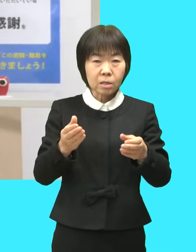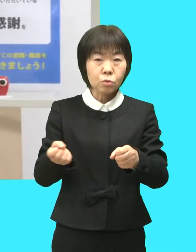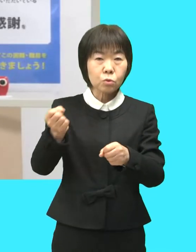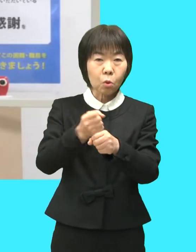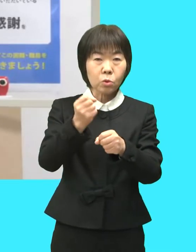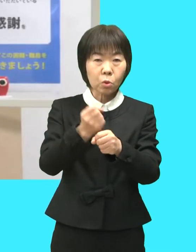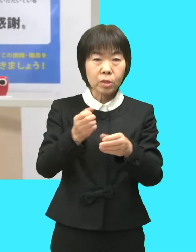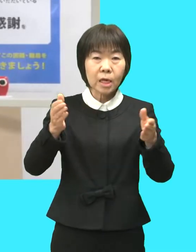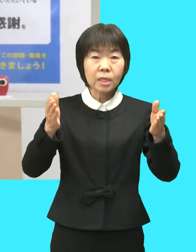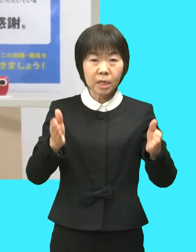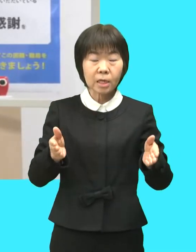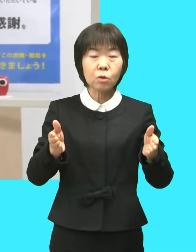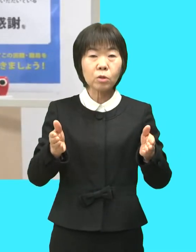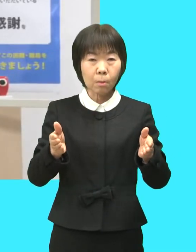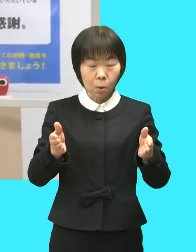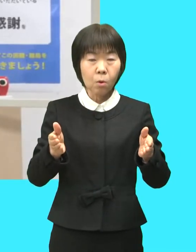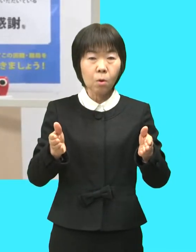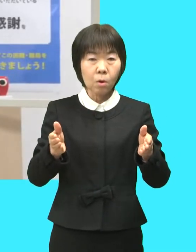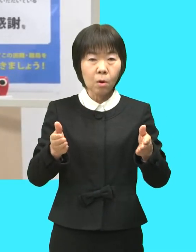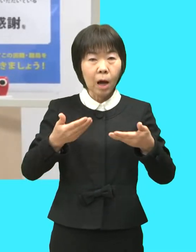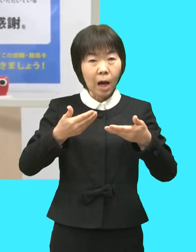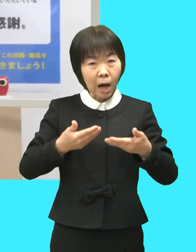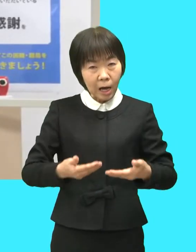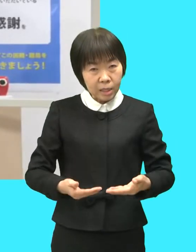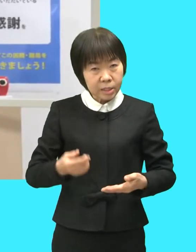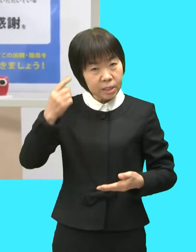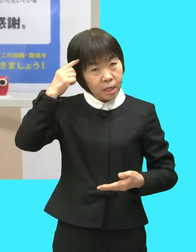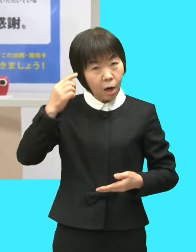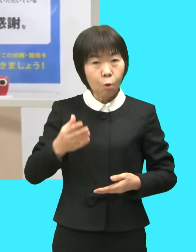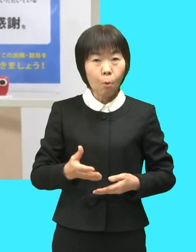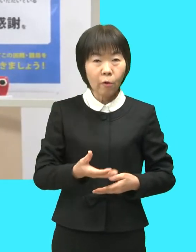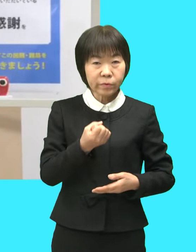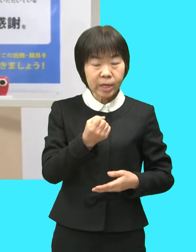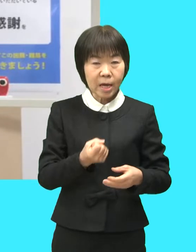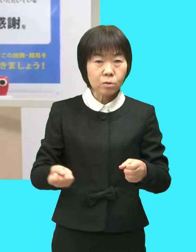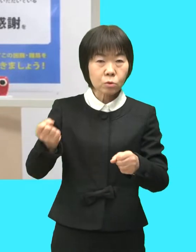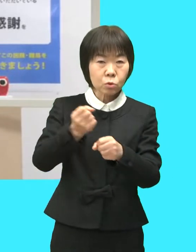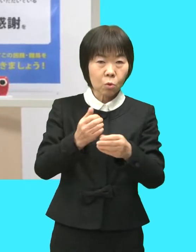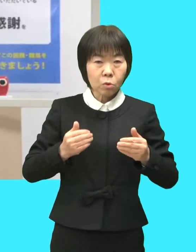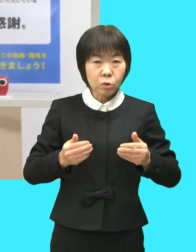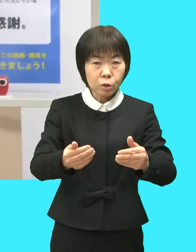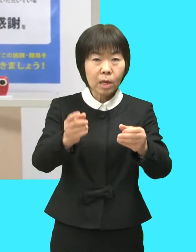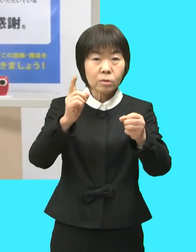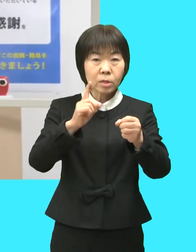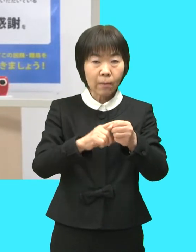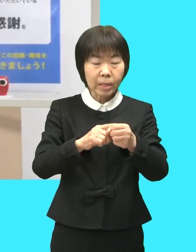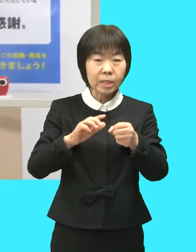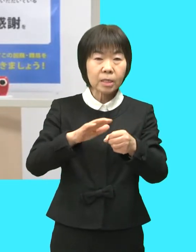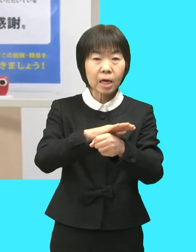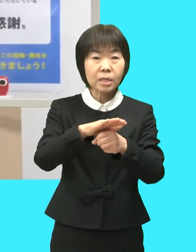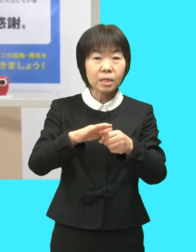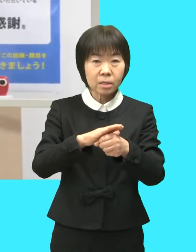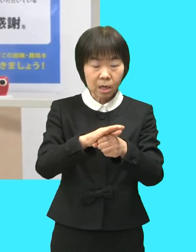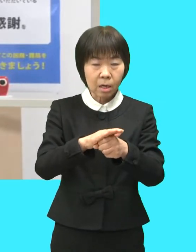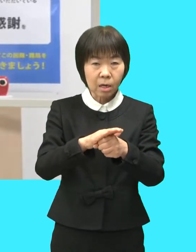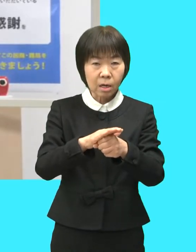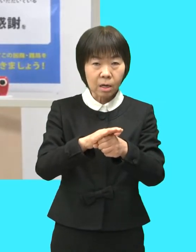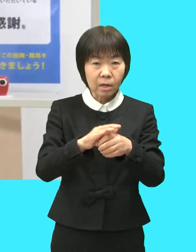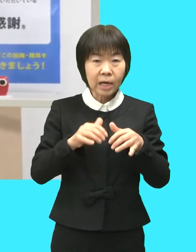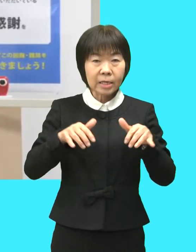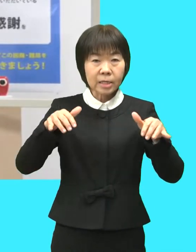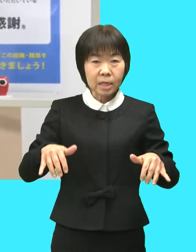興創生期間においても、安心感を持って復興を進めるために大切な体